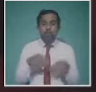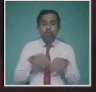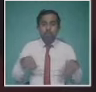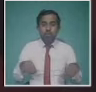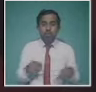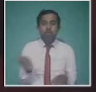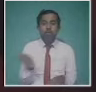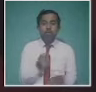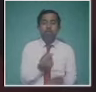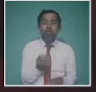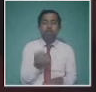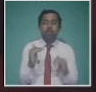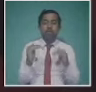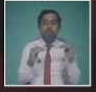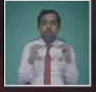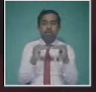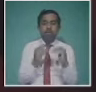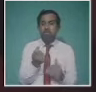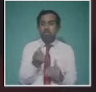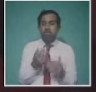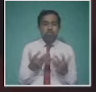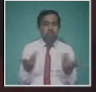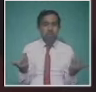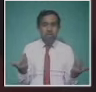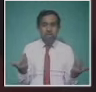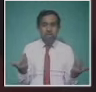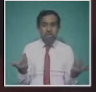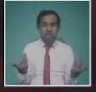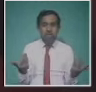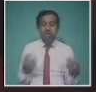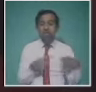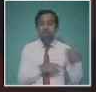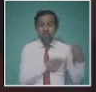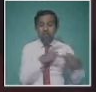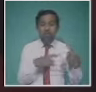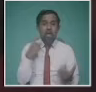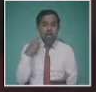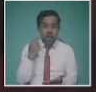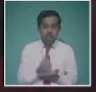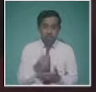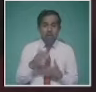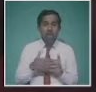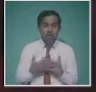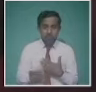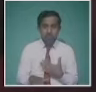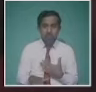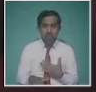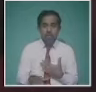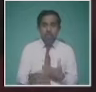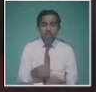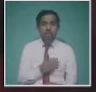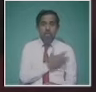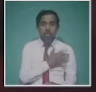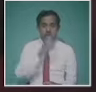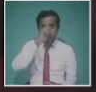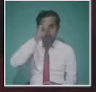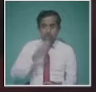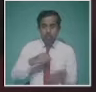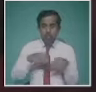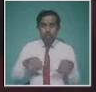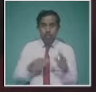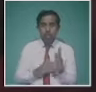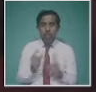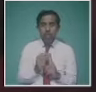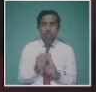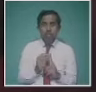වී මිලට සාධාරණ මිලක් හම්බෙන්නේ නැහැ. ගොවියා දැන් මේ කන්න ගණනාවකදී අමාරුවේ වැටුණා. ගෝඨාභය රාජපක්ෂ මහත්තයාගේ කෘෂිකර්ම